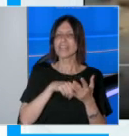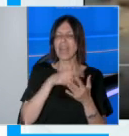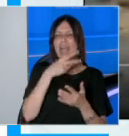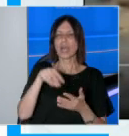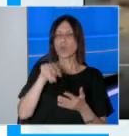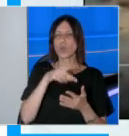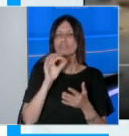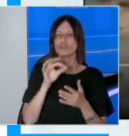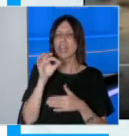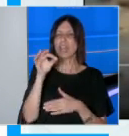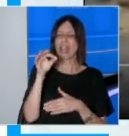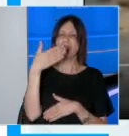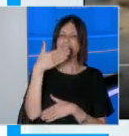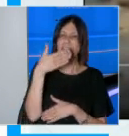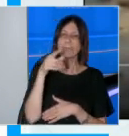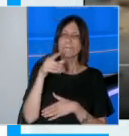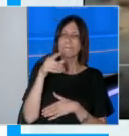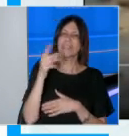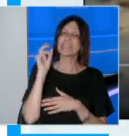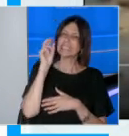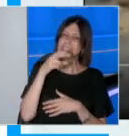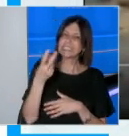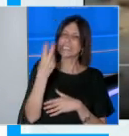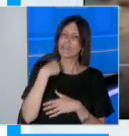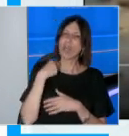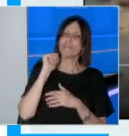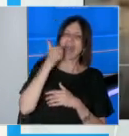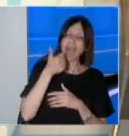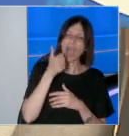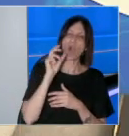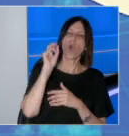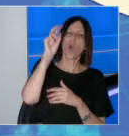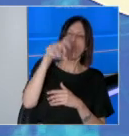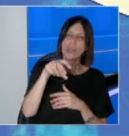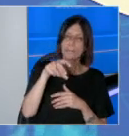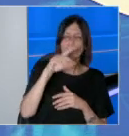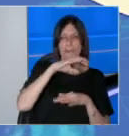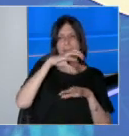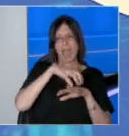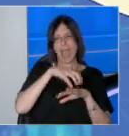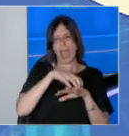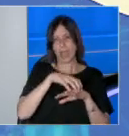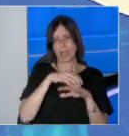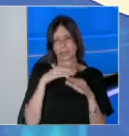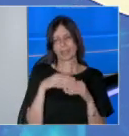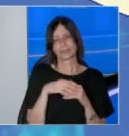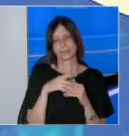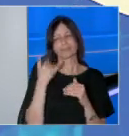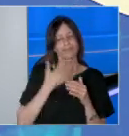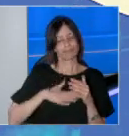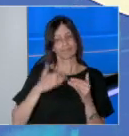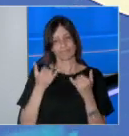הדגלים, יצטרפו אליי מחר, עולים להר הבית. אנחנו עכשיו רוצים לחזור ולחדש את הקשר